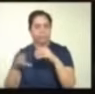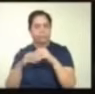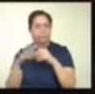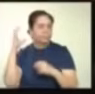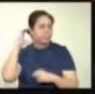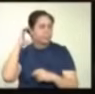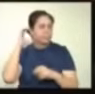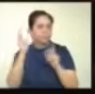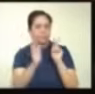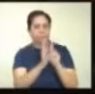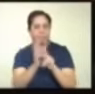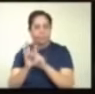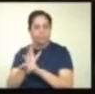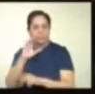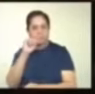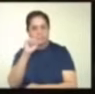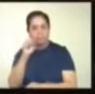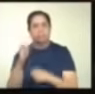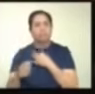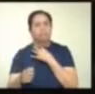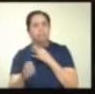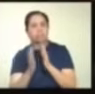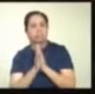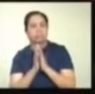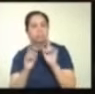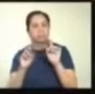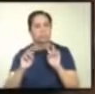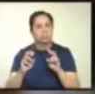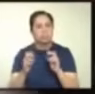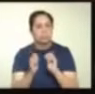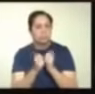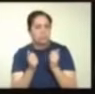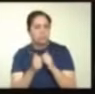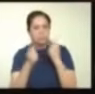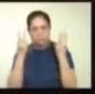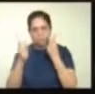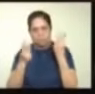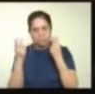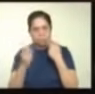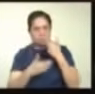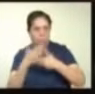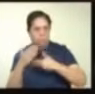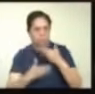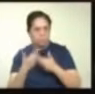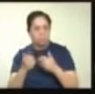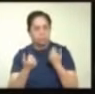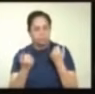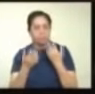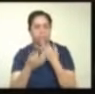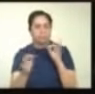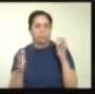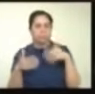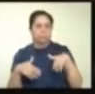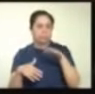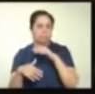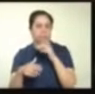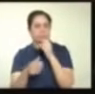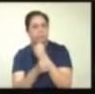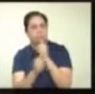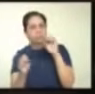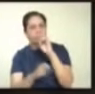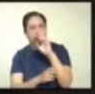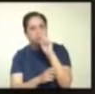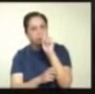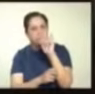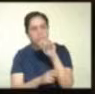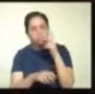Maguindanao Massacre case at nag-i-inquire na sila tungkol sa pagbisita. Kaya masasabi natin na maluwag na yung security dito. Pati na rin